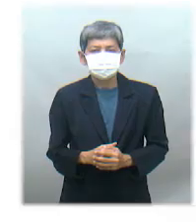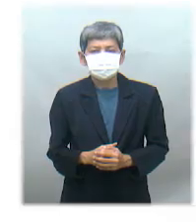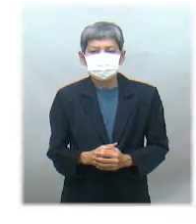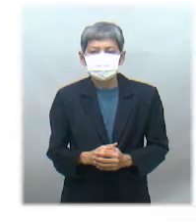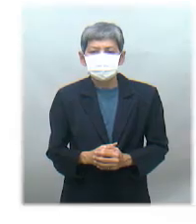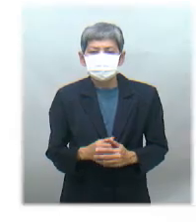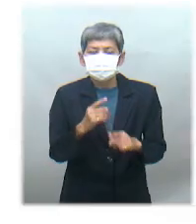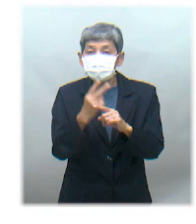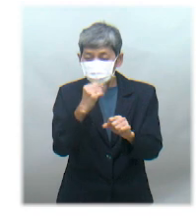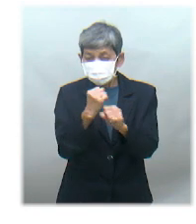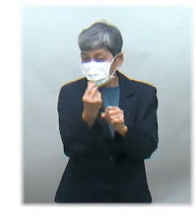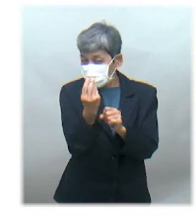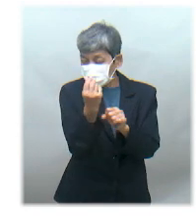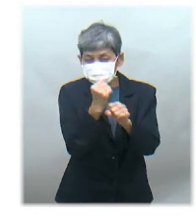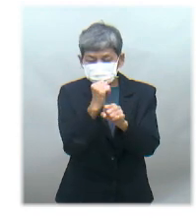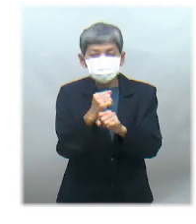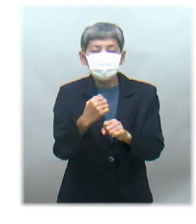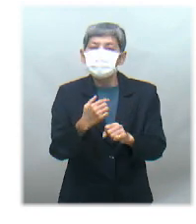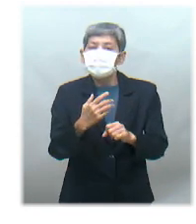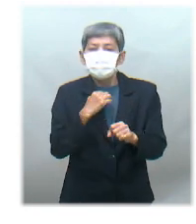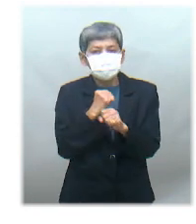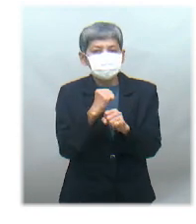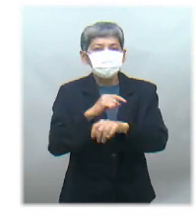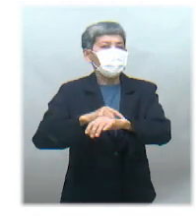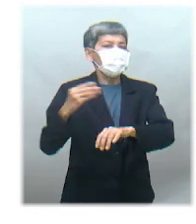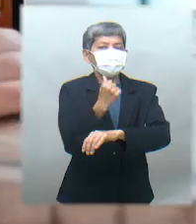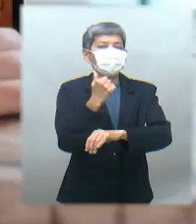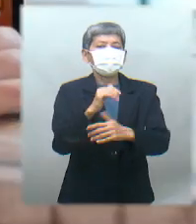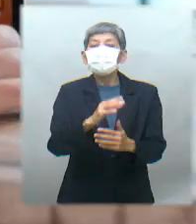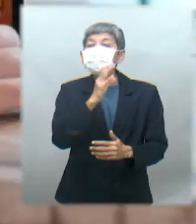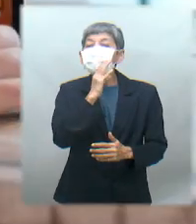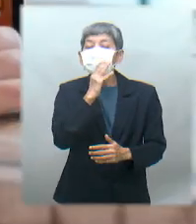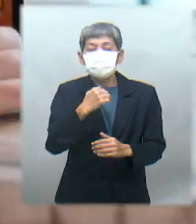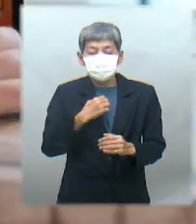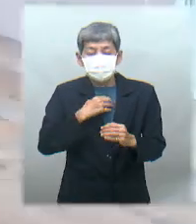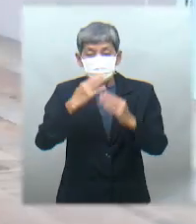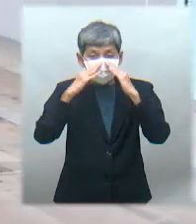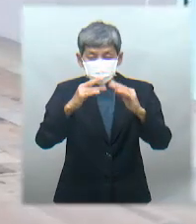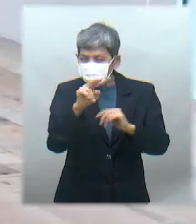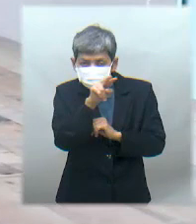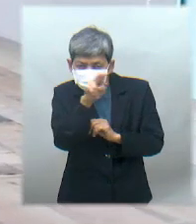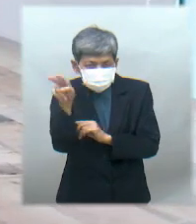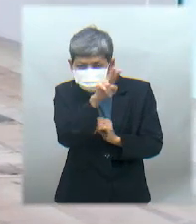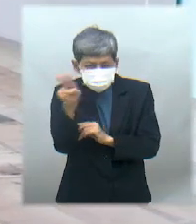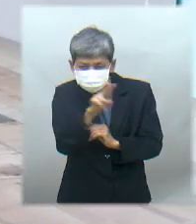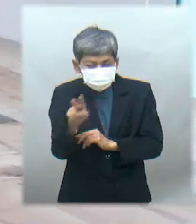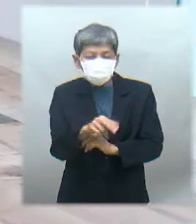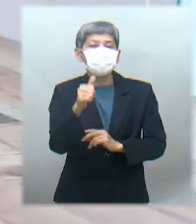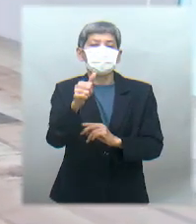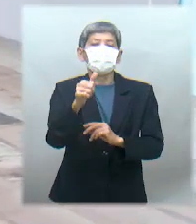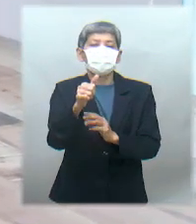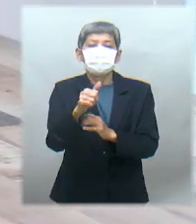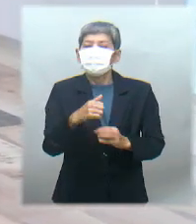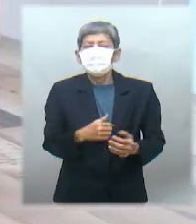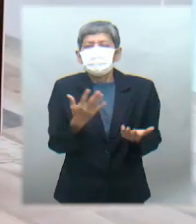ใส่ี่ปรบคามเร็วขึ้ก็เหมือน ทำให้เราทำงานได้ไวมากขึ้นถ้าคนที่มองเหนกจะเป็นกกวาตาไว้ อะไรหนครัก